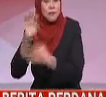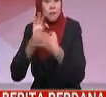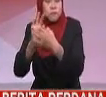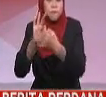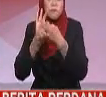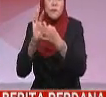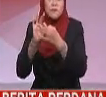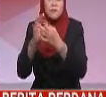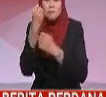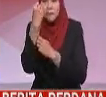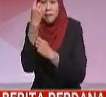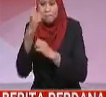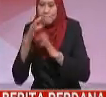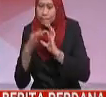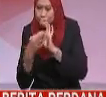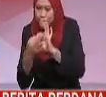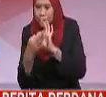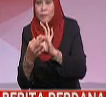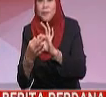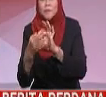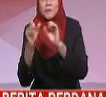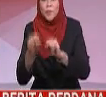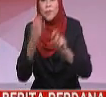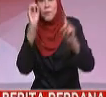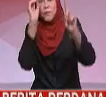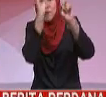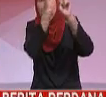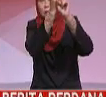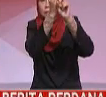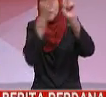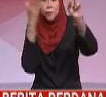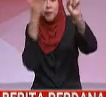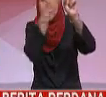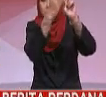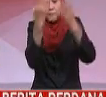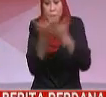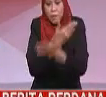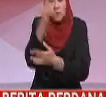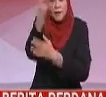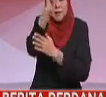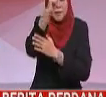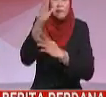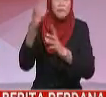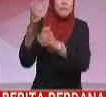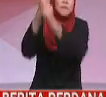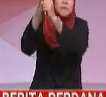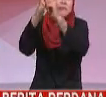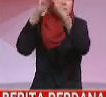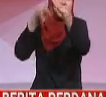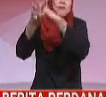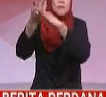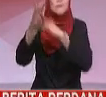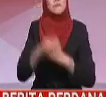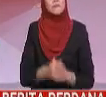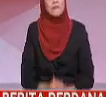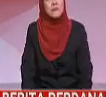dan kesefahaman padu dalam memastikan matlamat utama kerajaan baharu tercapai.